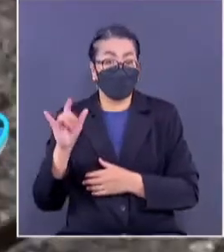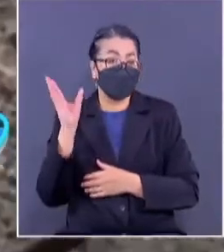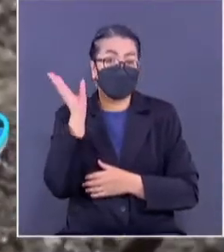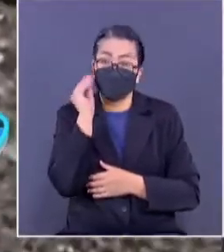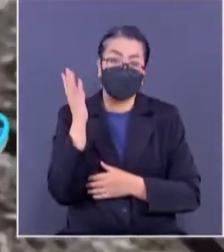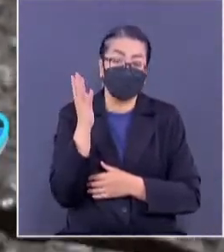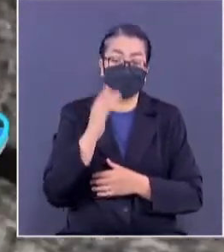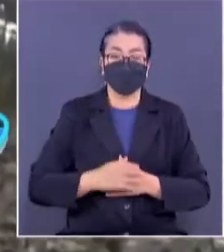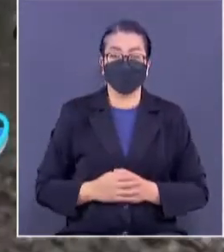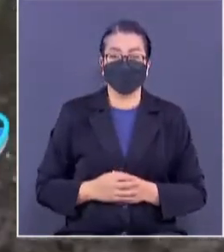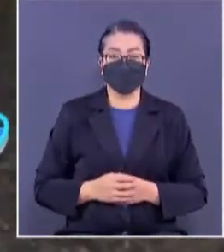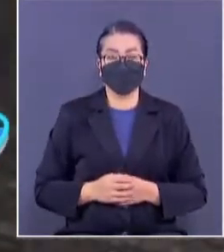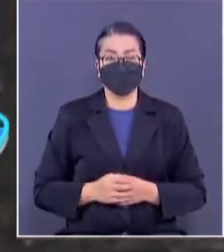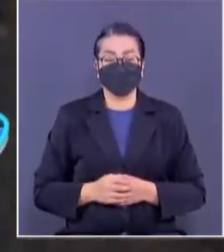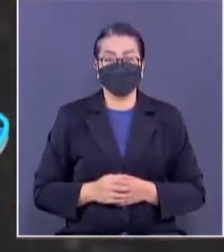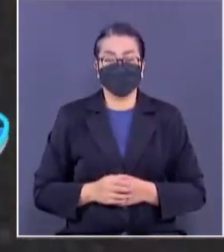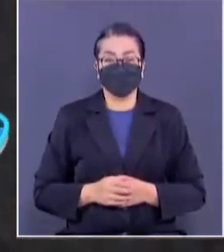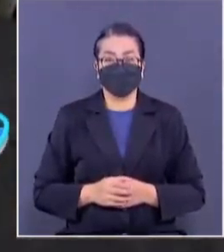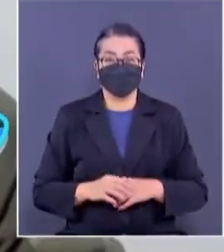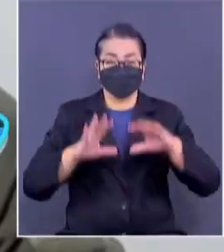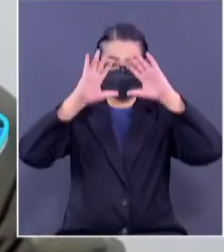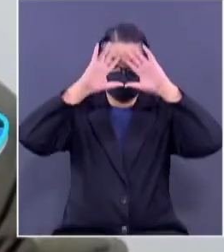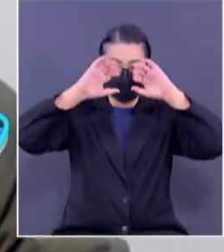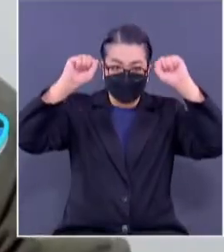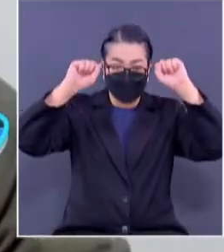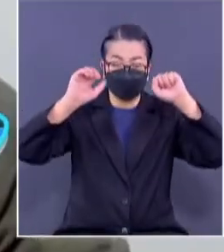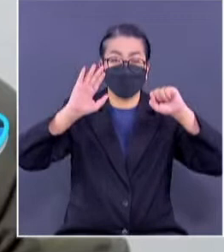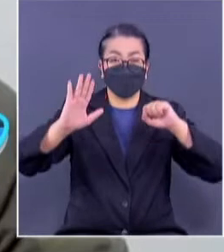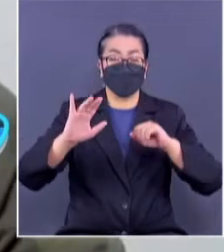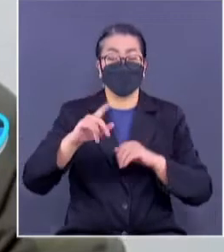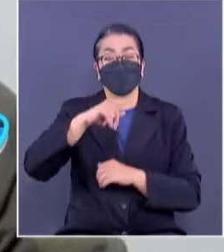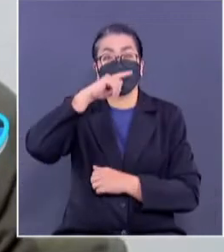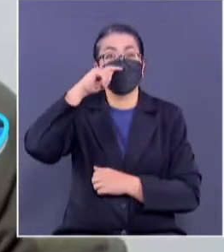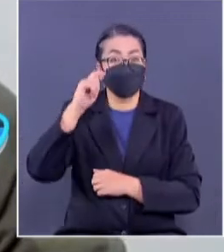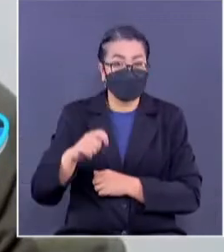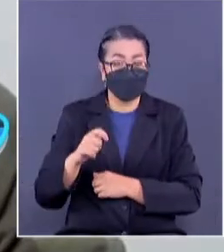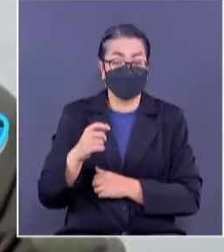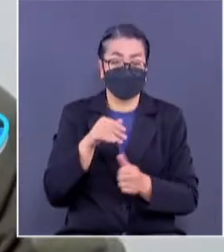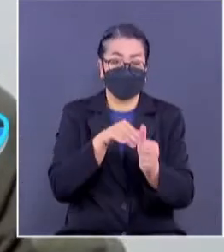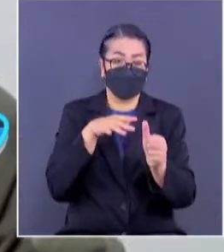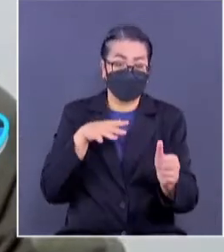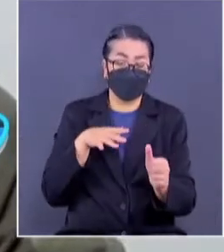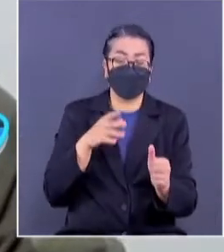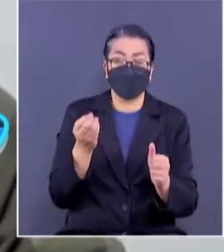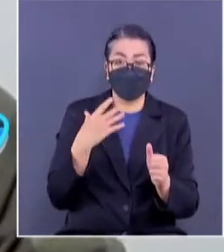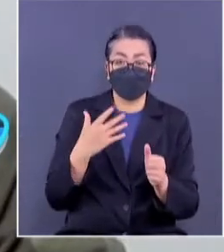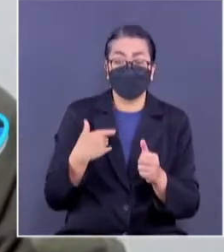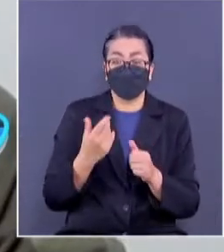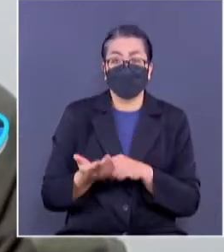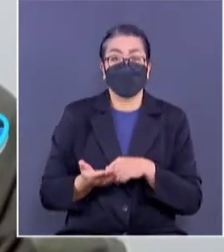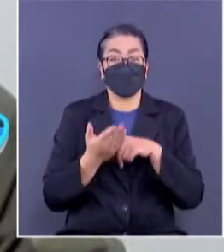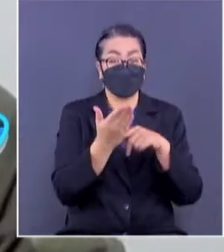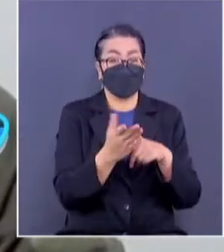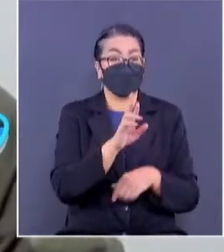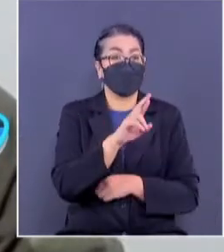ฟังเลยนะครับด้านประธานาธิบดีโบลิเวียชั้นในเซ็กซี่ของยูเครนครับผู้นำยูเครนเองก็กล่าวต่อพัสถาน